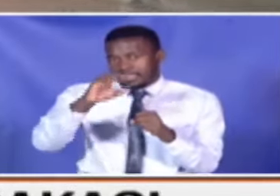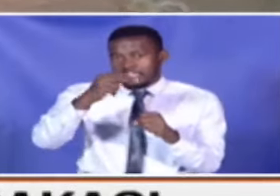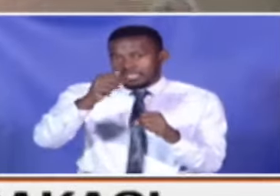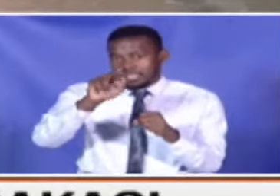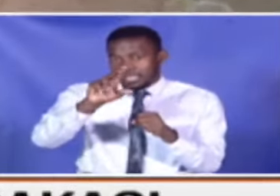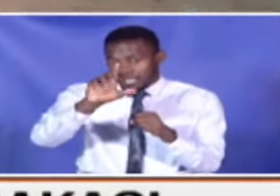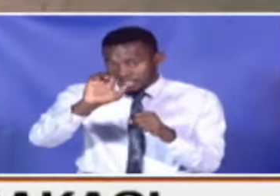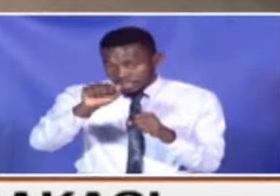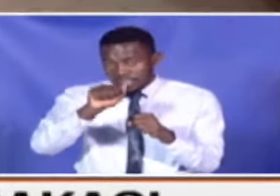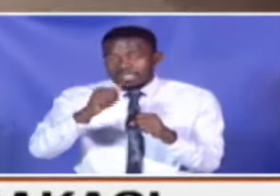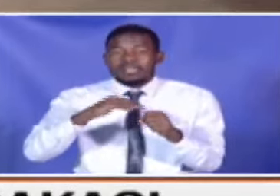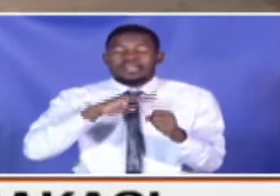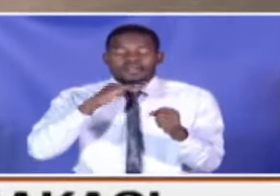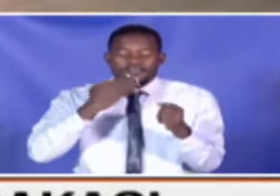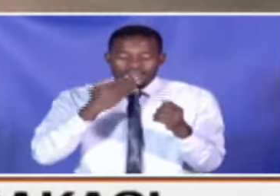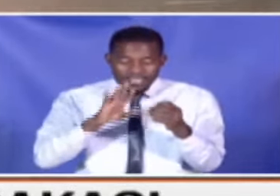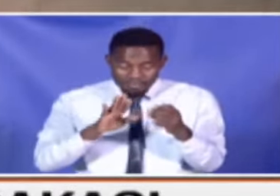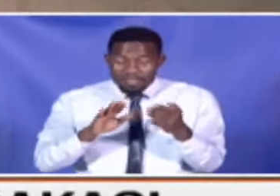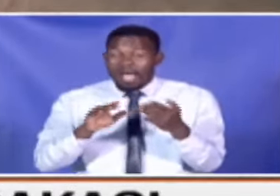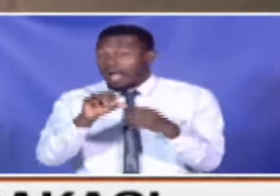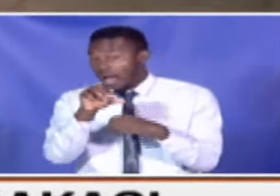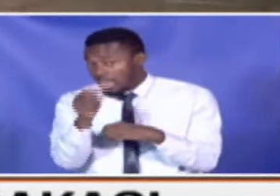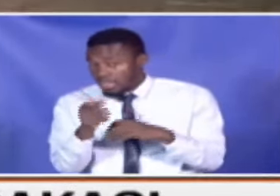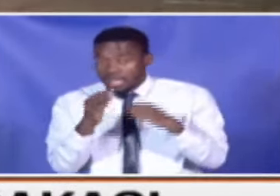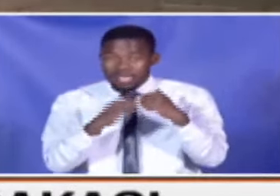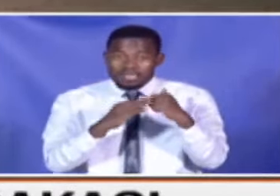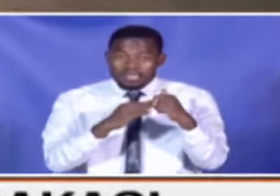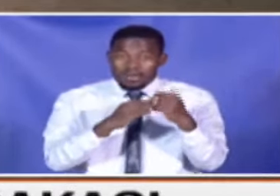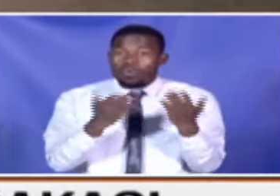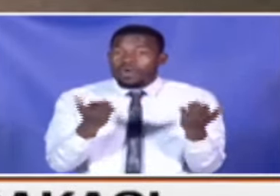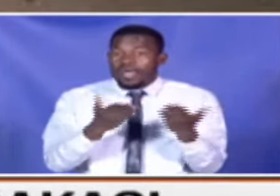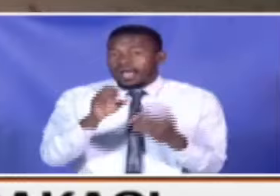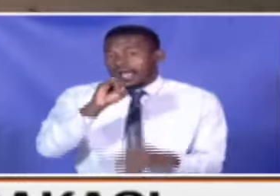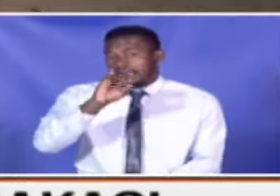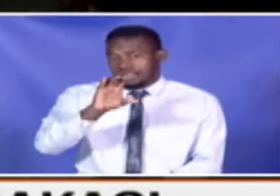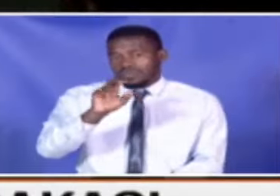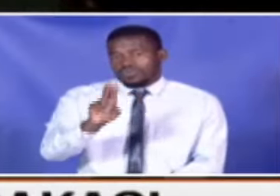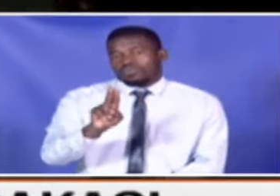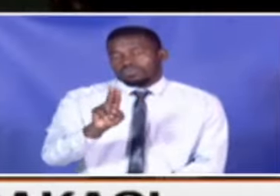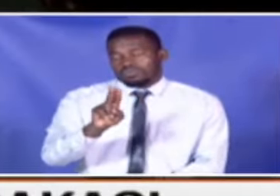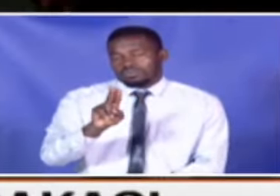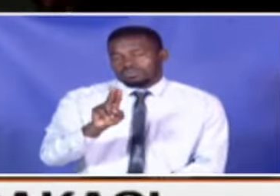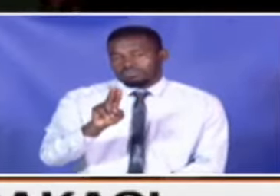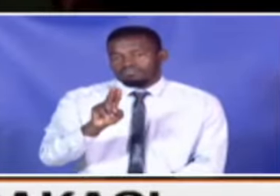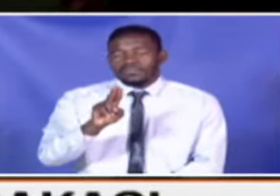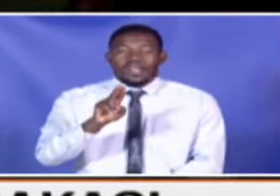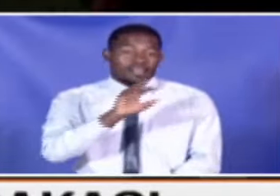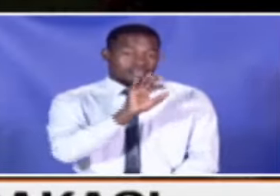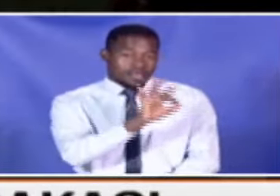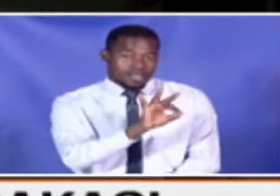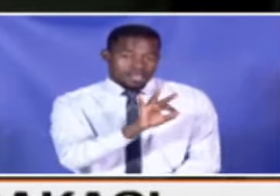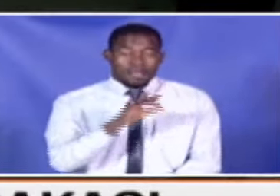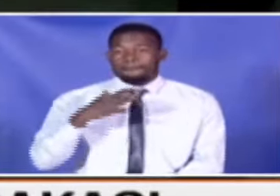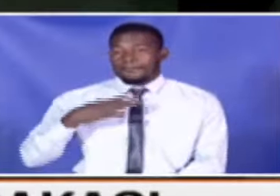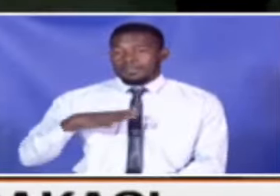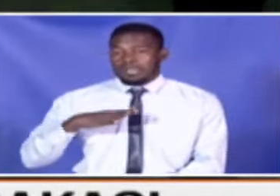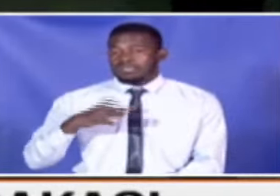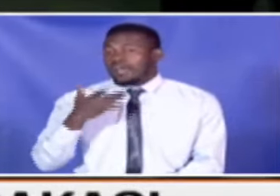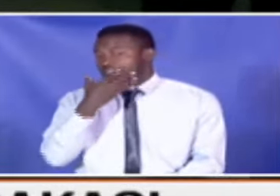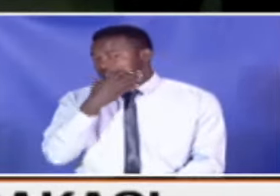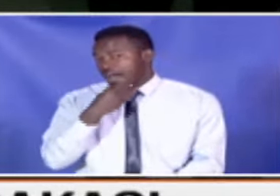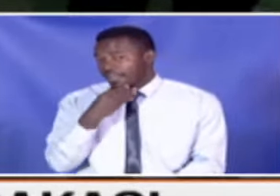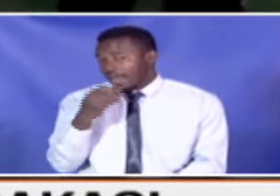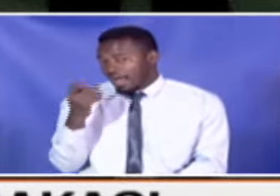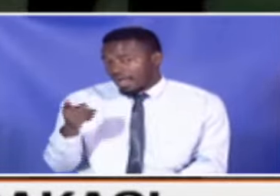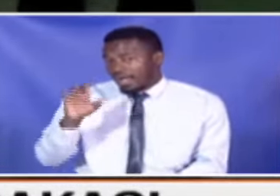wanane ambao wako katika chumba cha wagonjwa mahututi almaarufu ICU, na watatu ni babake